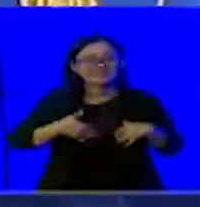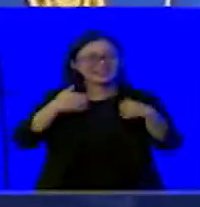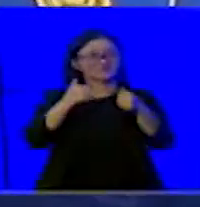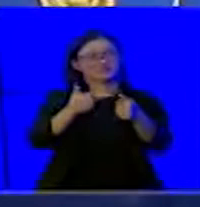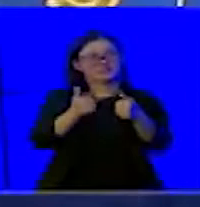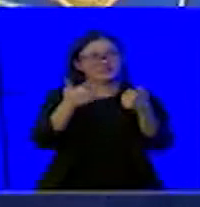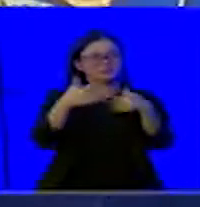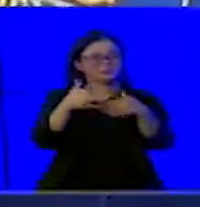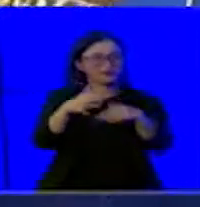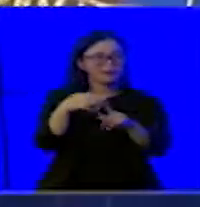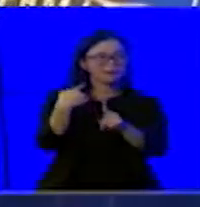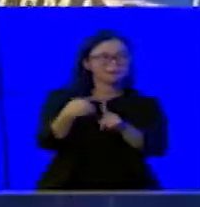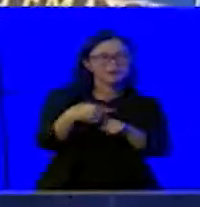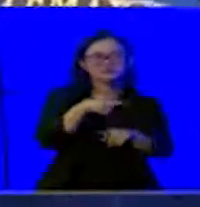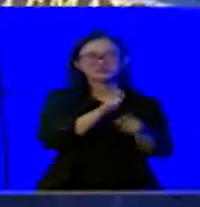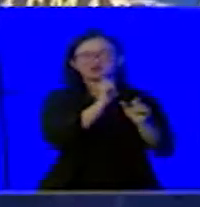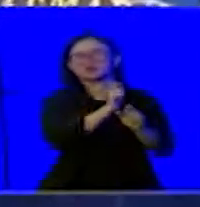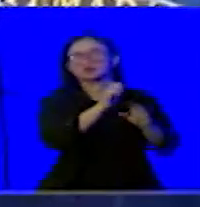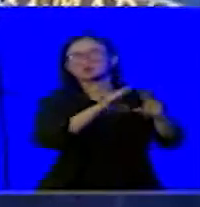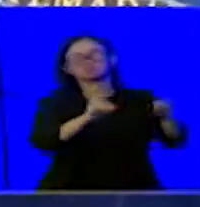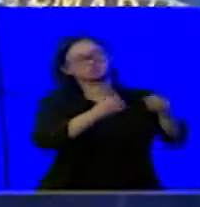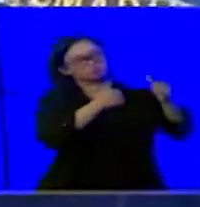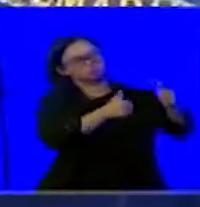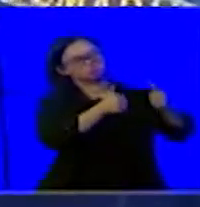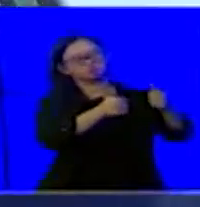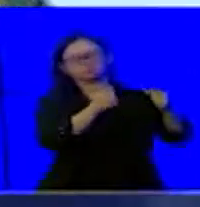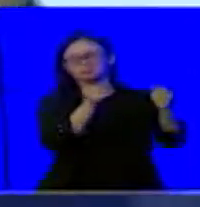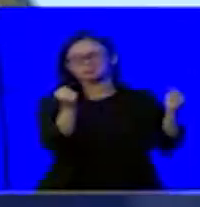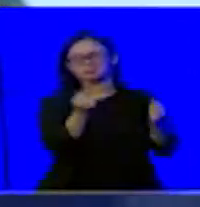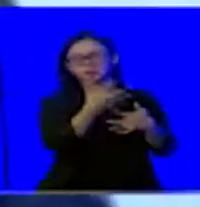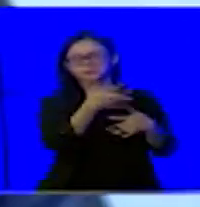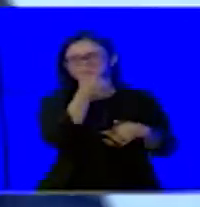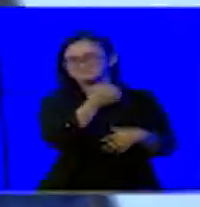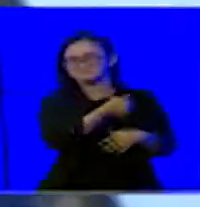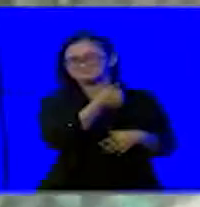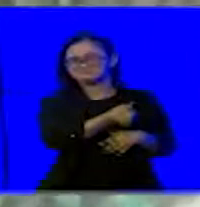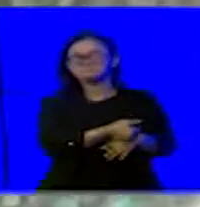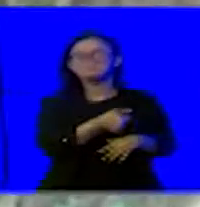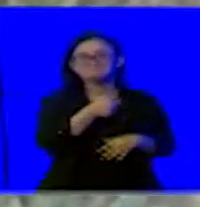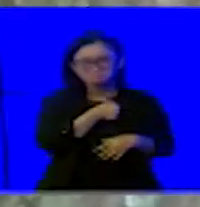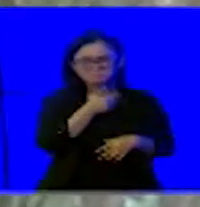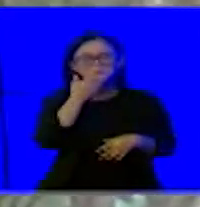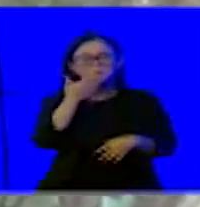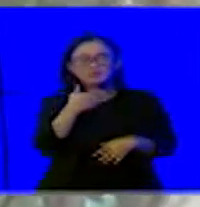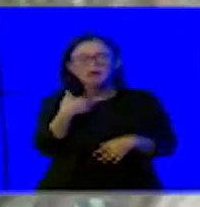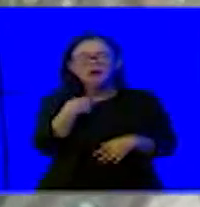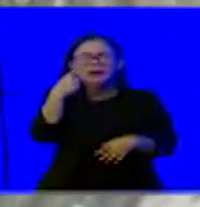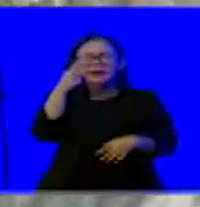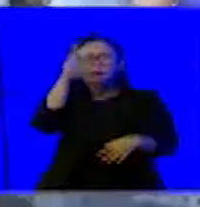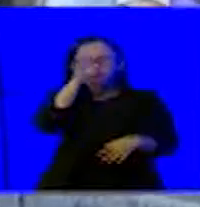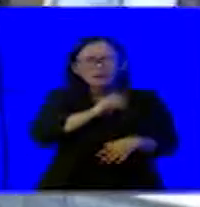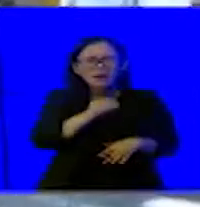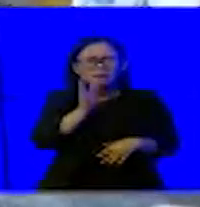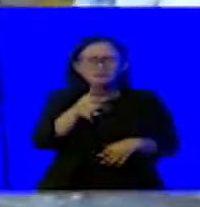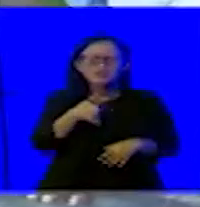juga cara kerja pemadam itu luar biasa, sangat cepat sekali. Sejak Rabu malam, warga kebingungan untuk mengevakuasi kucing